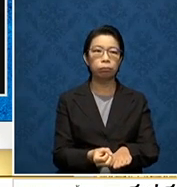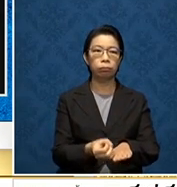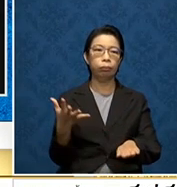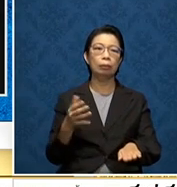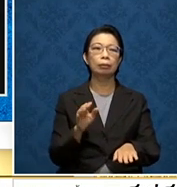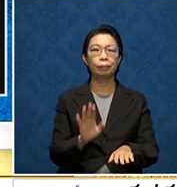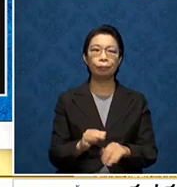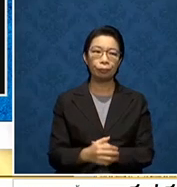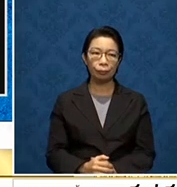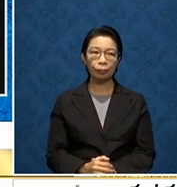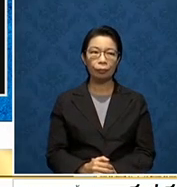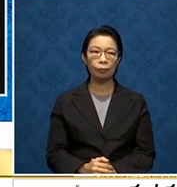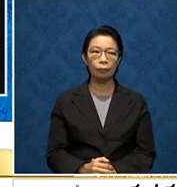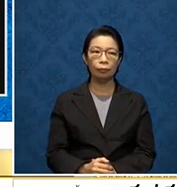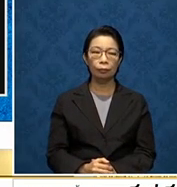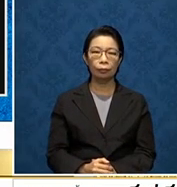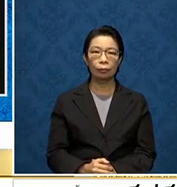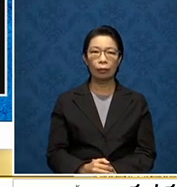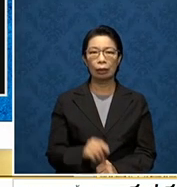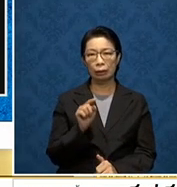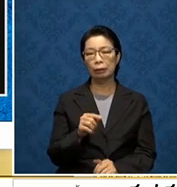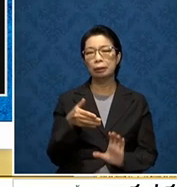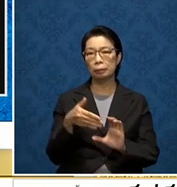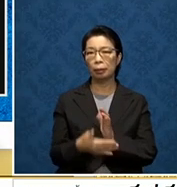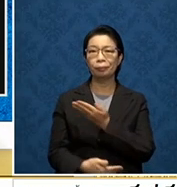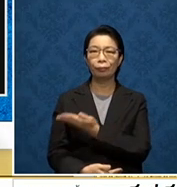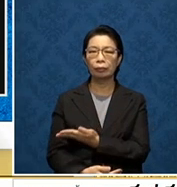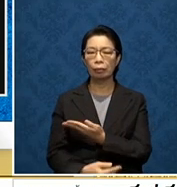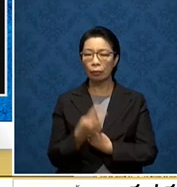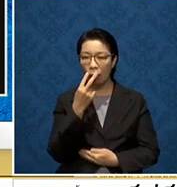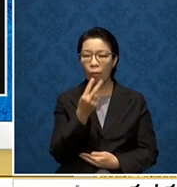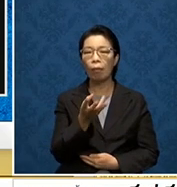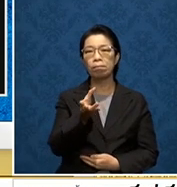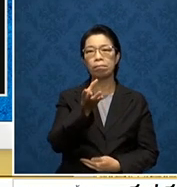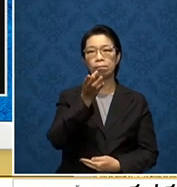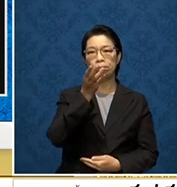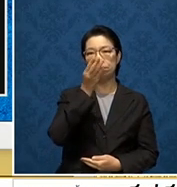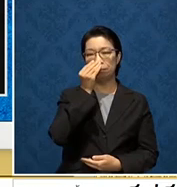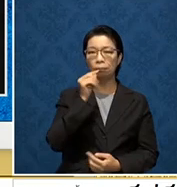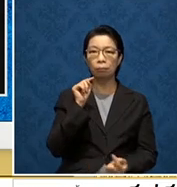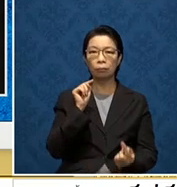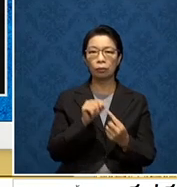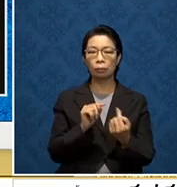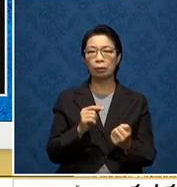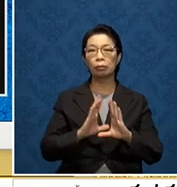หลังนั่นคือสิ่งที่สะท้อนให้เห็นว่าสัน